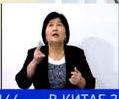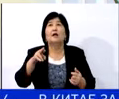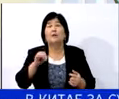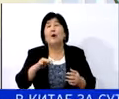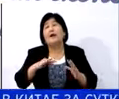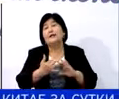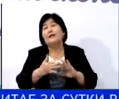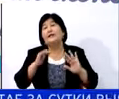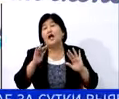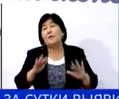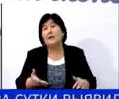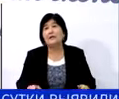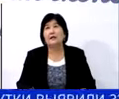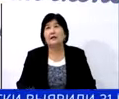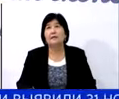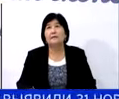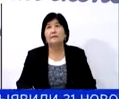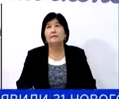сельской местности.